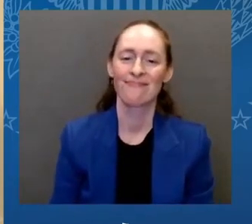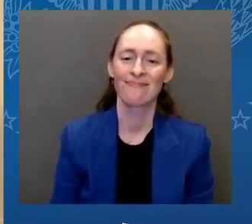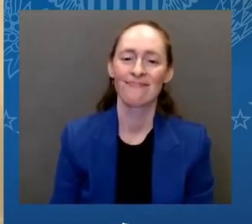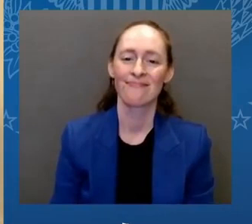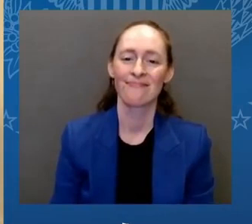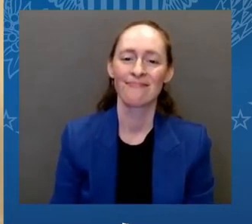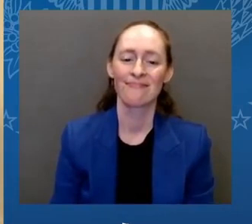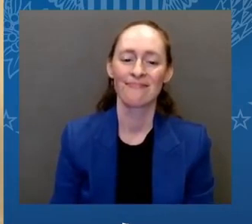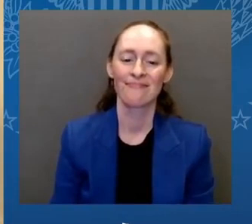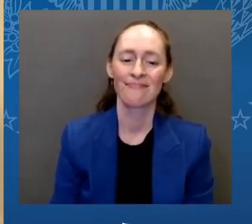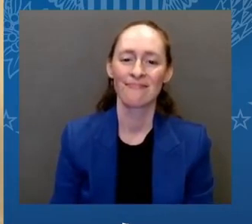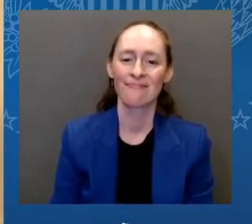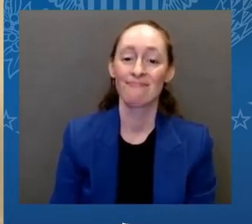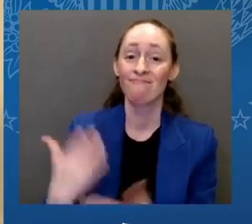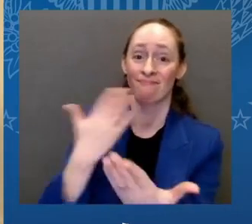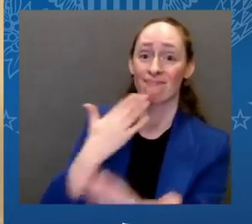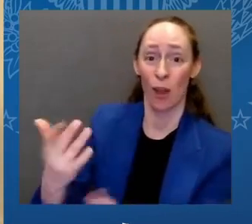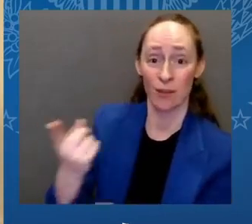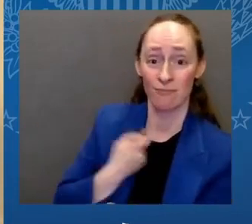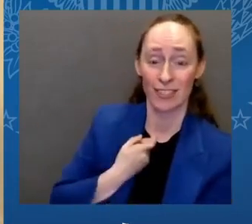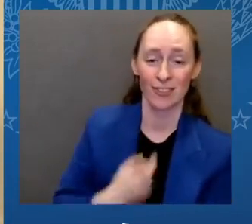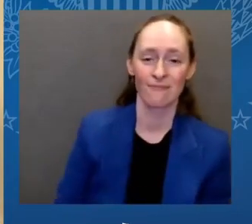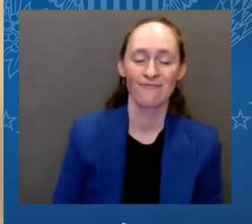what is the message to American people.